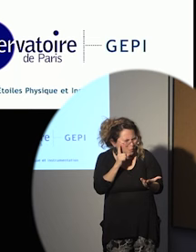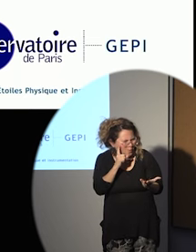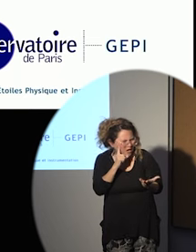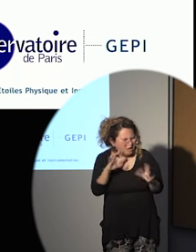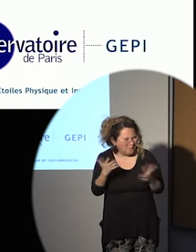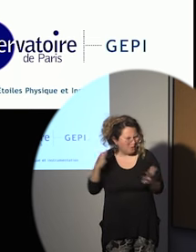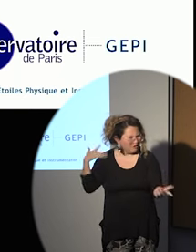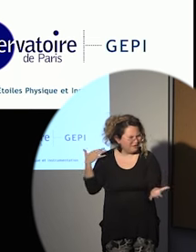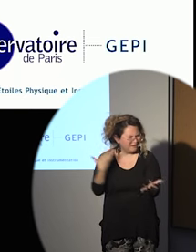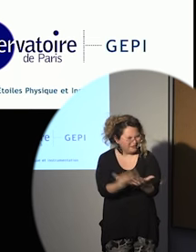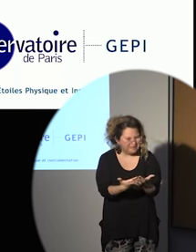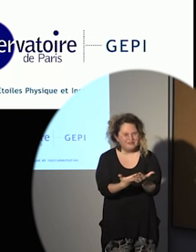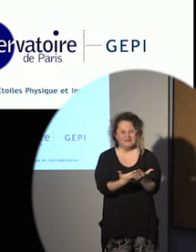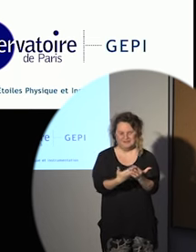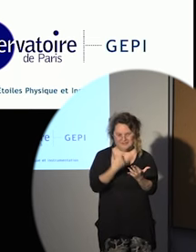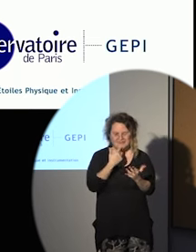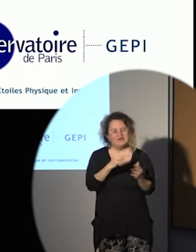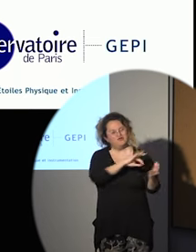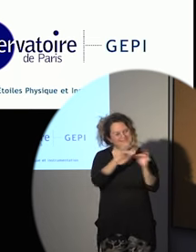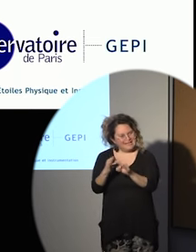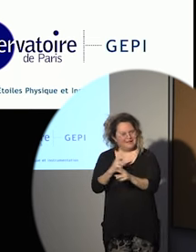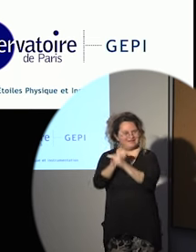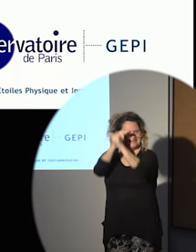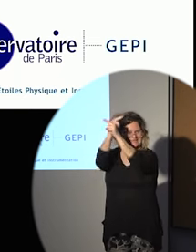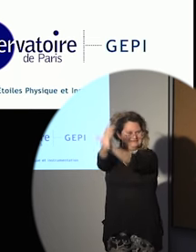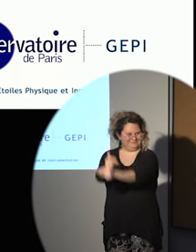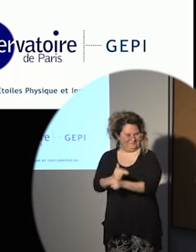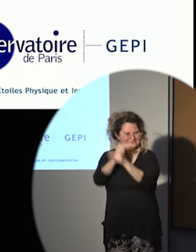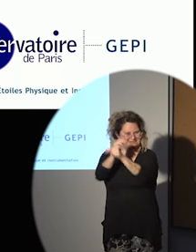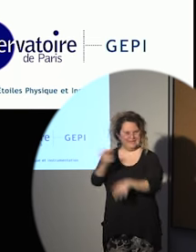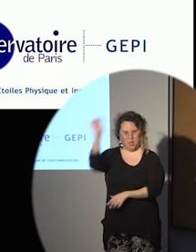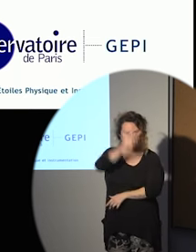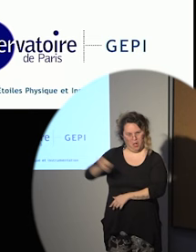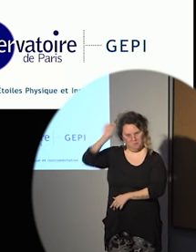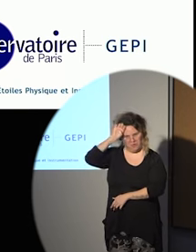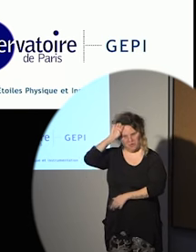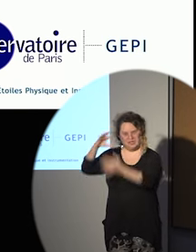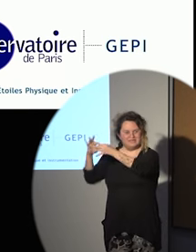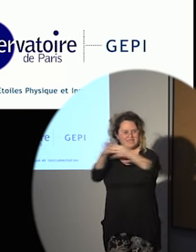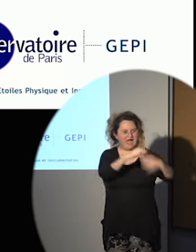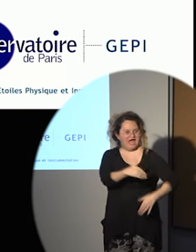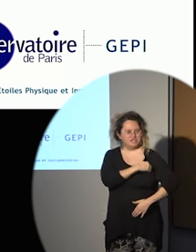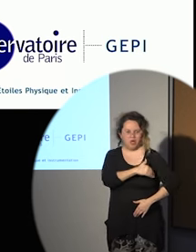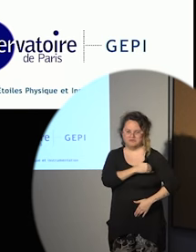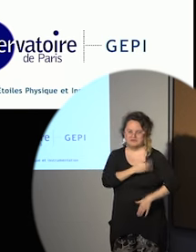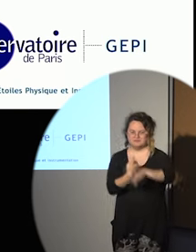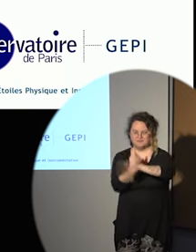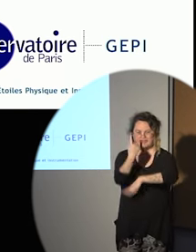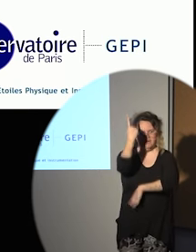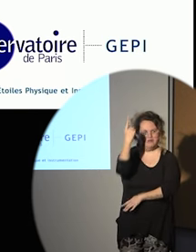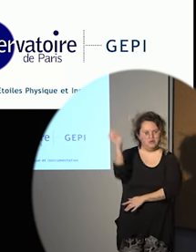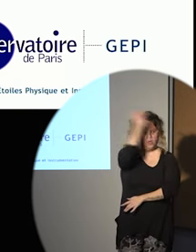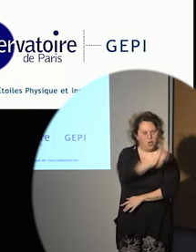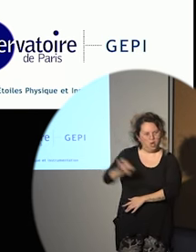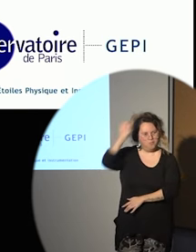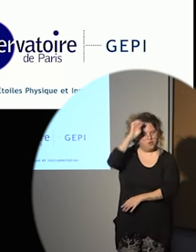beaucoup plus sur un satellite dont je vais vous parler aussi, qui est un satellite européen de l'Agence spatiale européenne, qui s'appelle Gaïa et qui